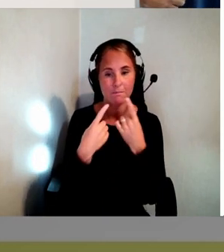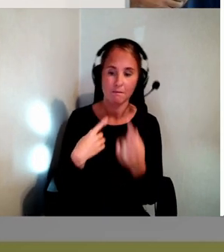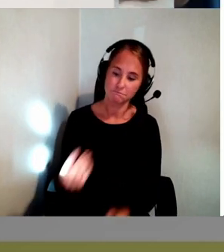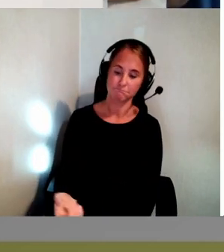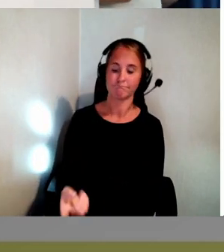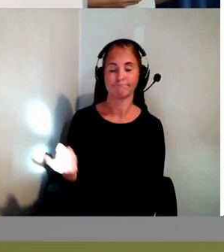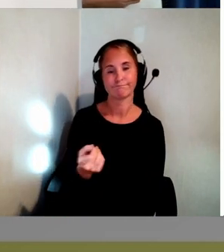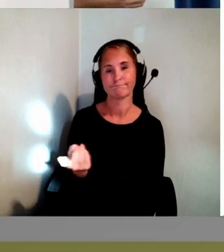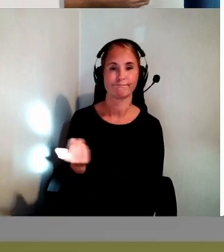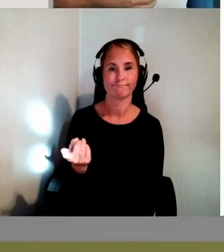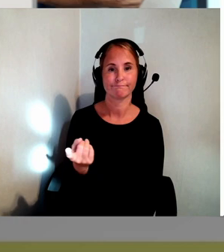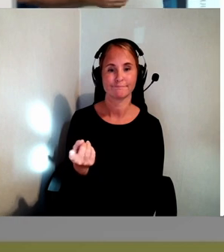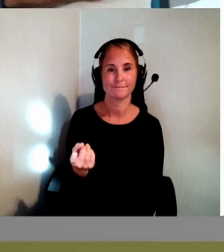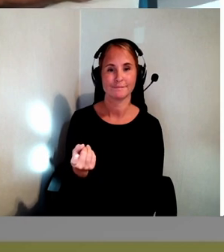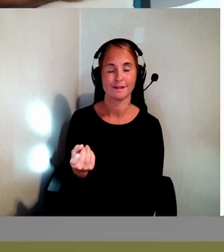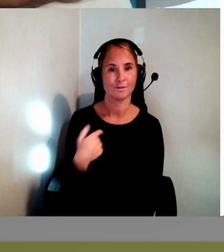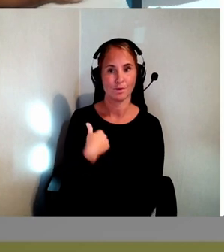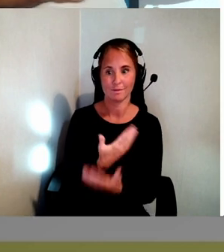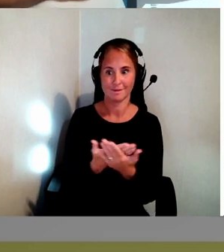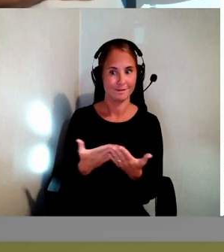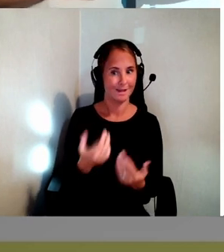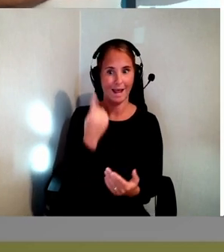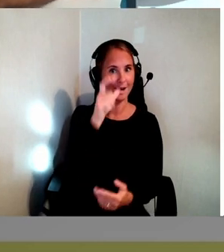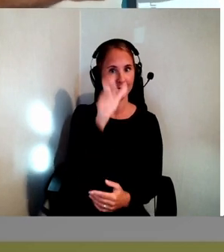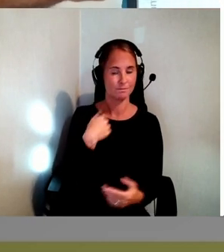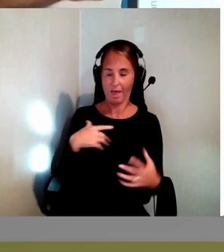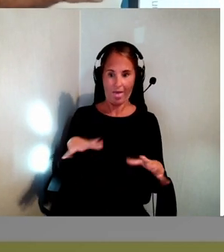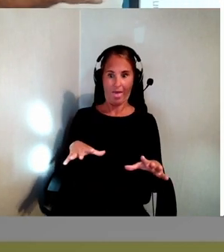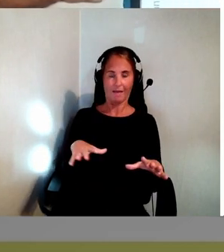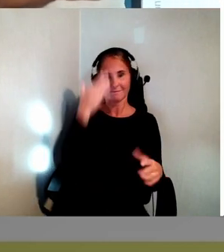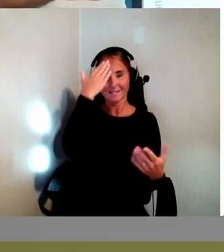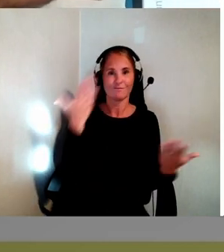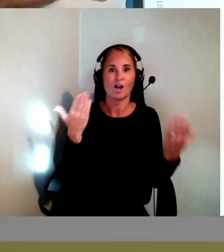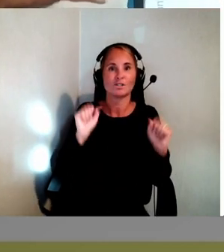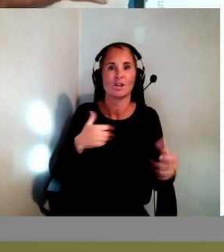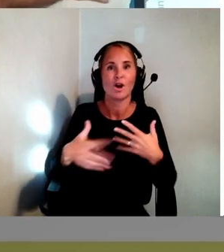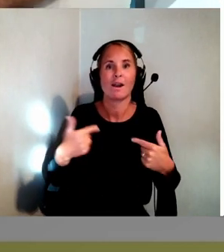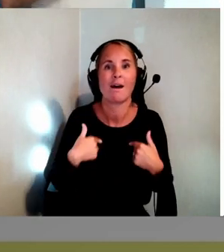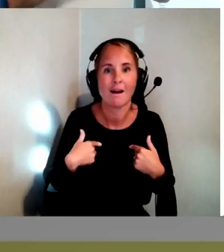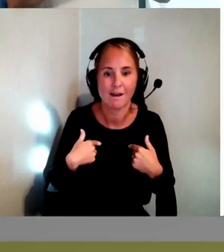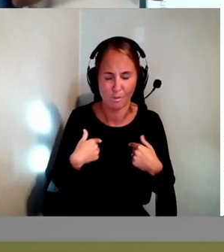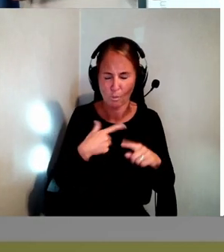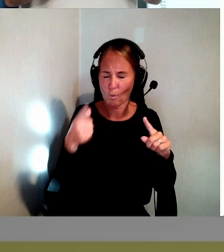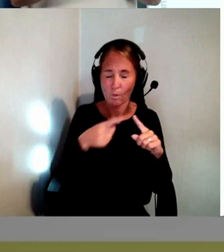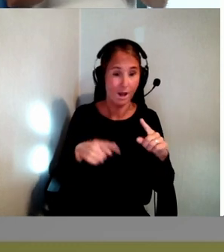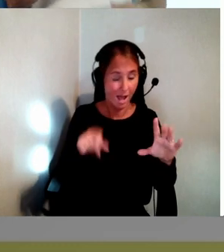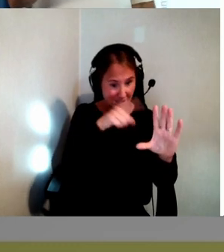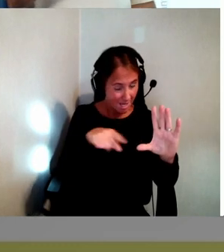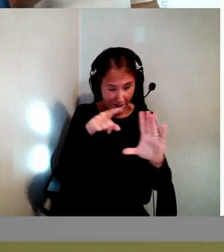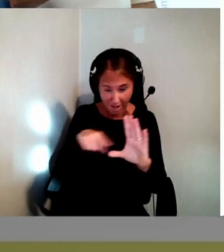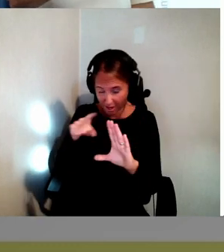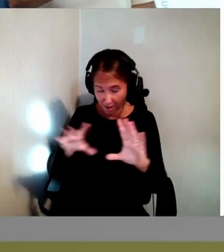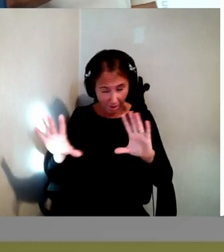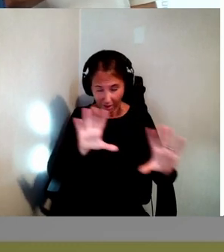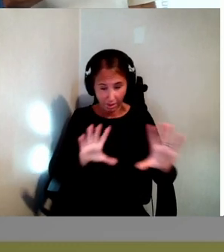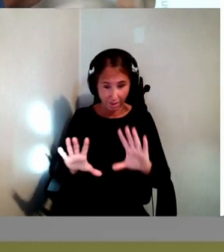jag nog inte den enda som får total förlamning Ja alltså jag får de här olika cirklarna olika färger som överlappar varandra Jag fattar